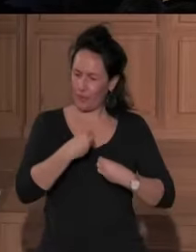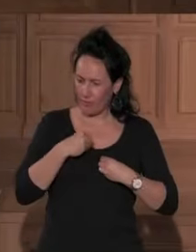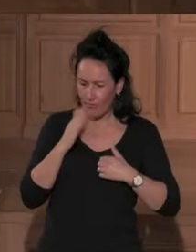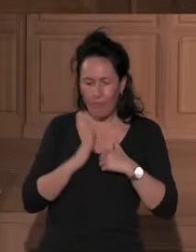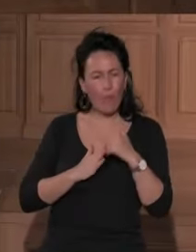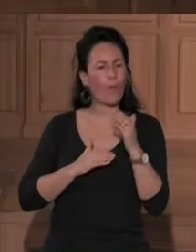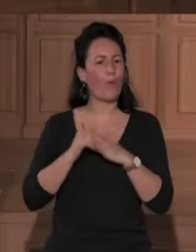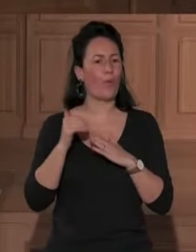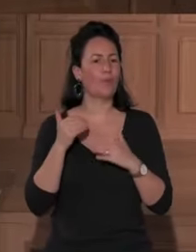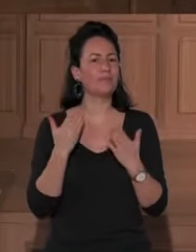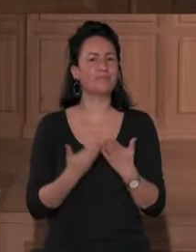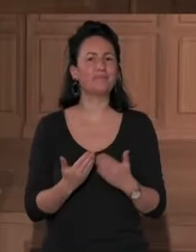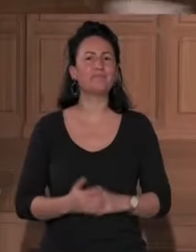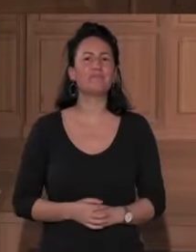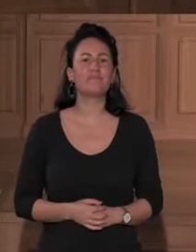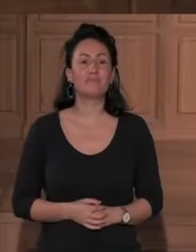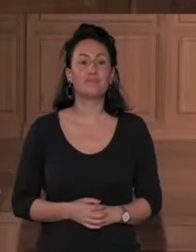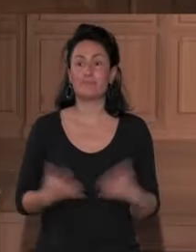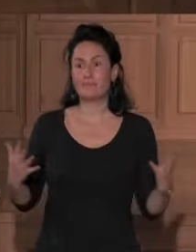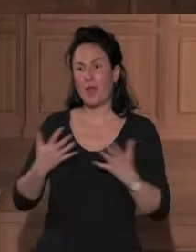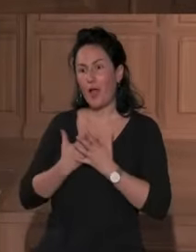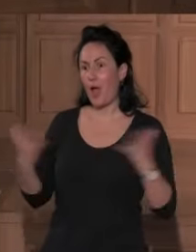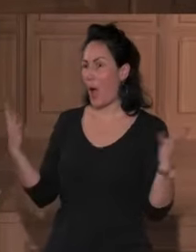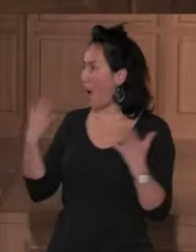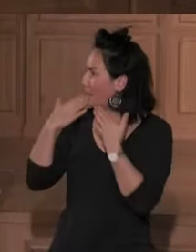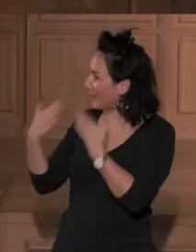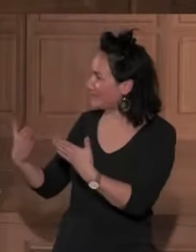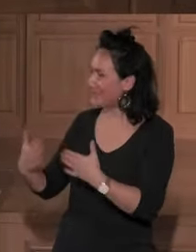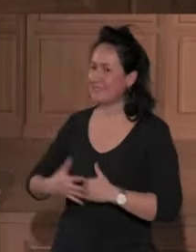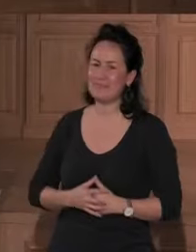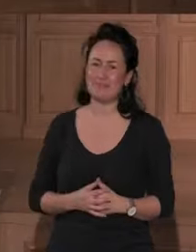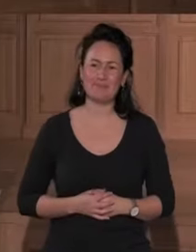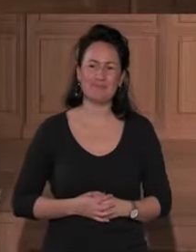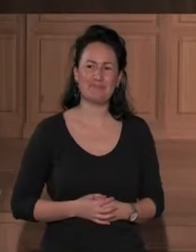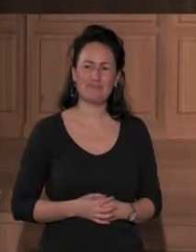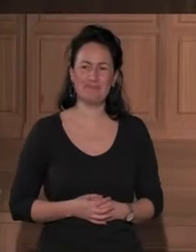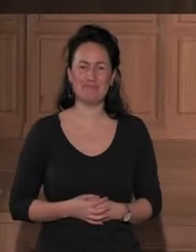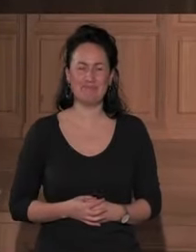heureux, en tout cas. Donc, immense merci. Immense merci à chacun.